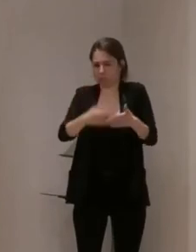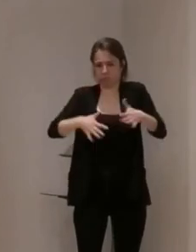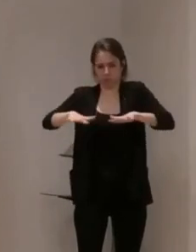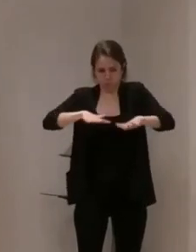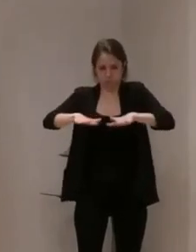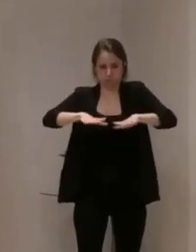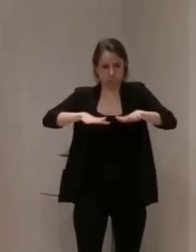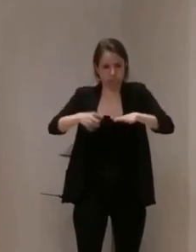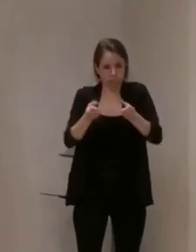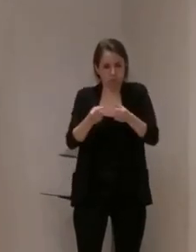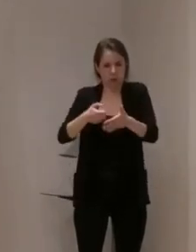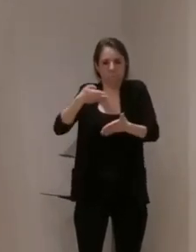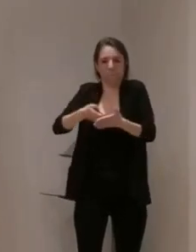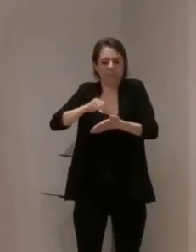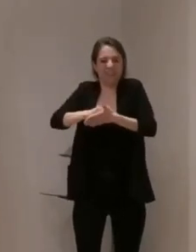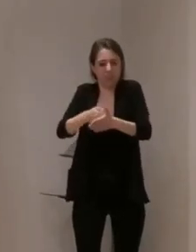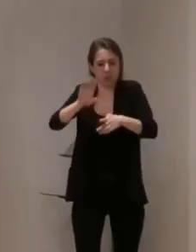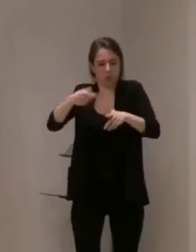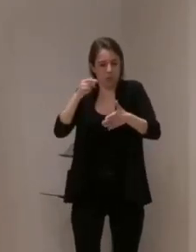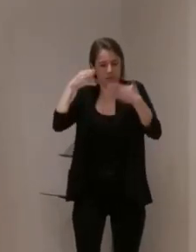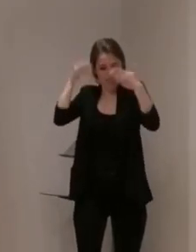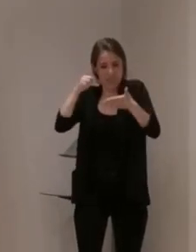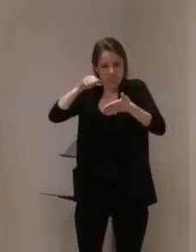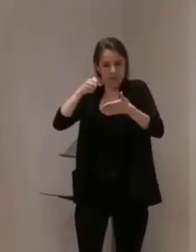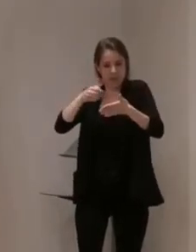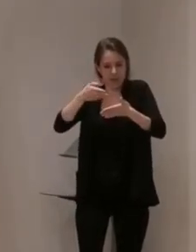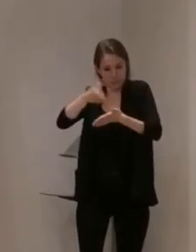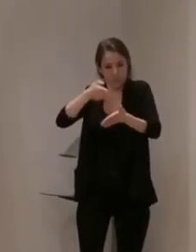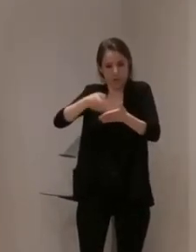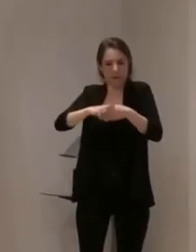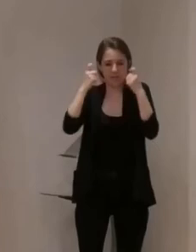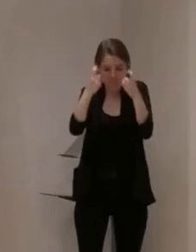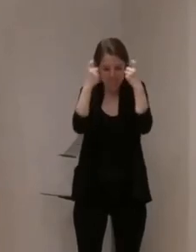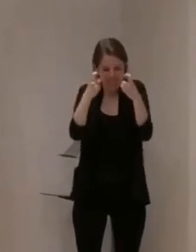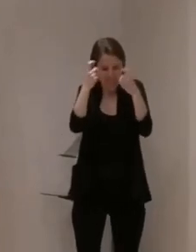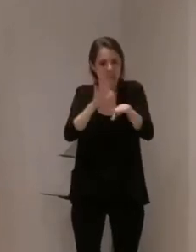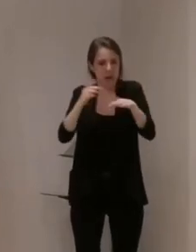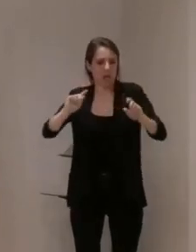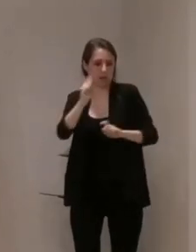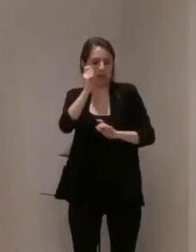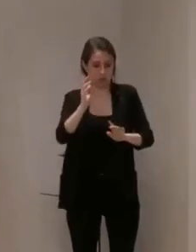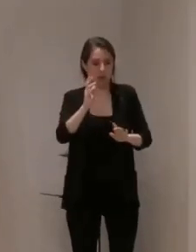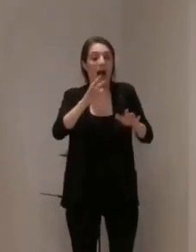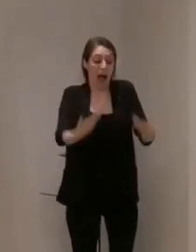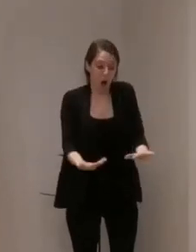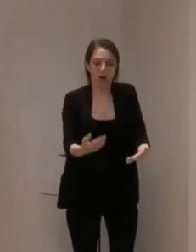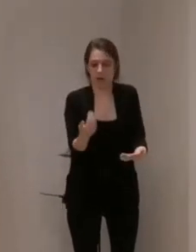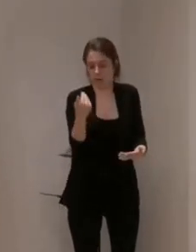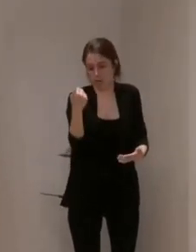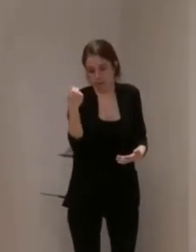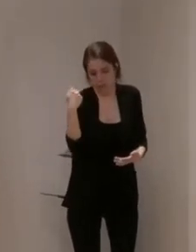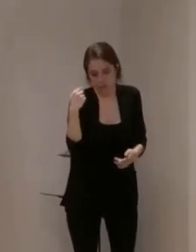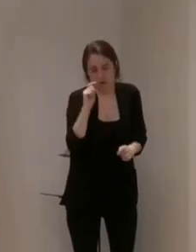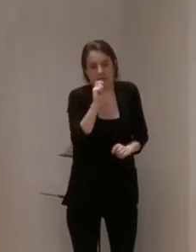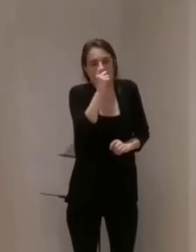ell, sinó que totes les altres entitats memorialistes que els han donat suport. Per tant, això s'ha aconseguit,